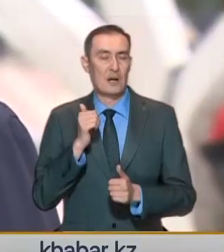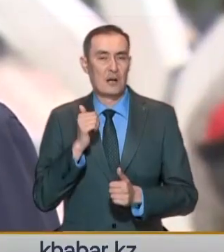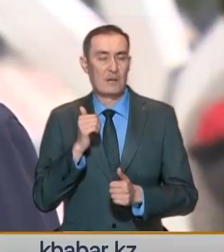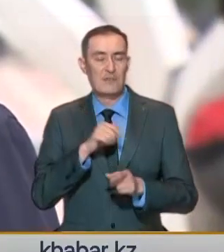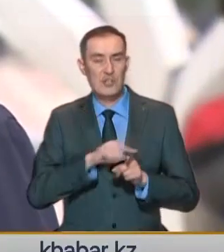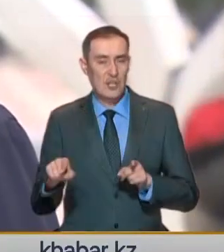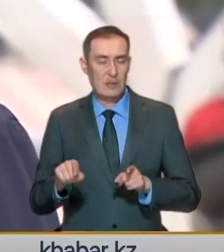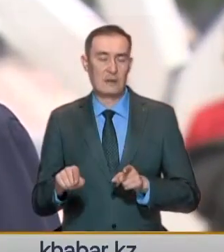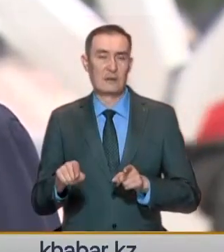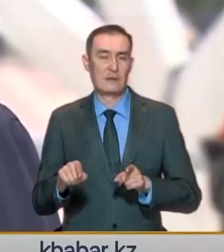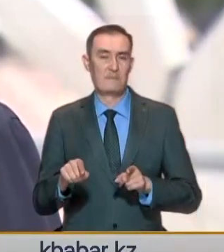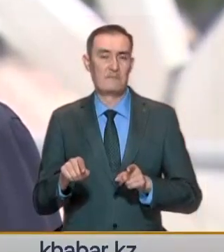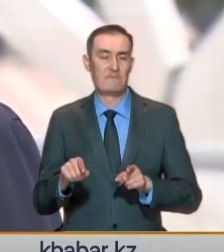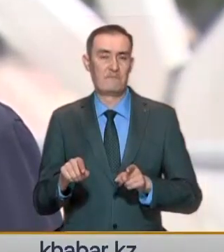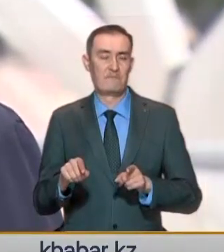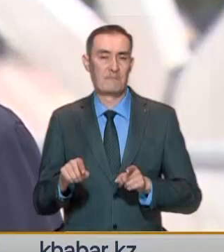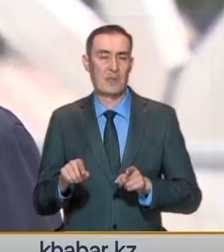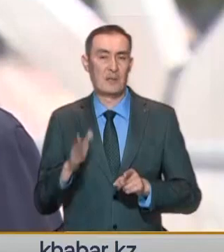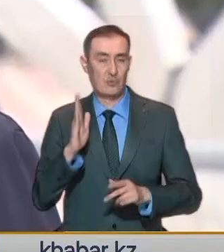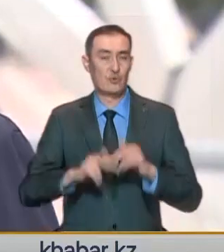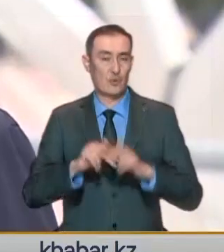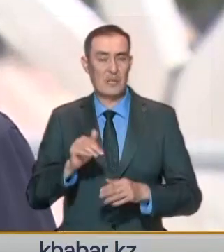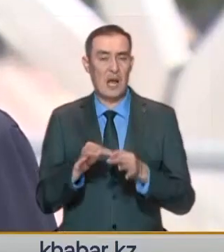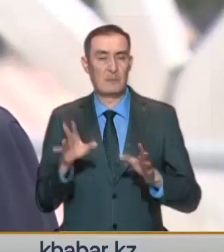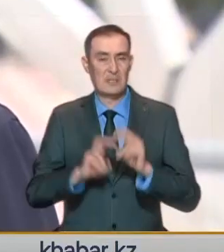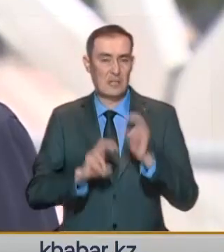На протяжении, если будет строиться атомная